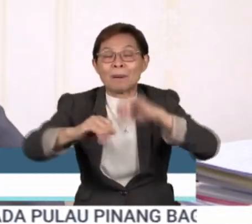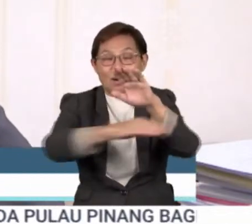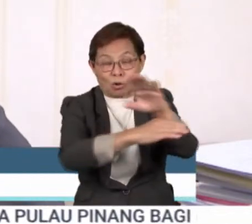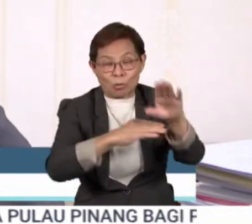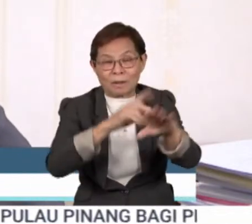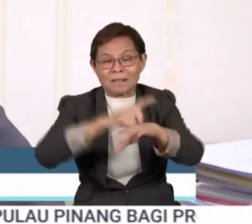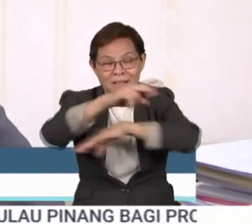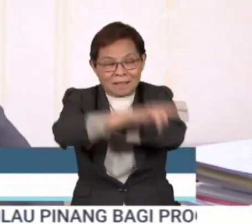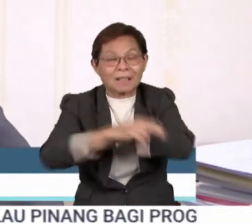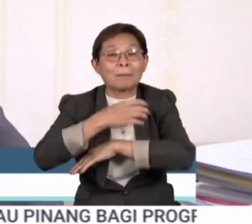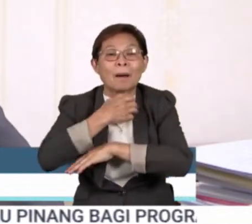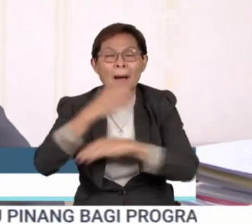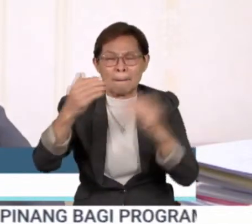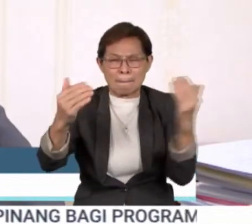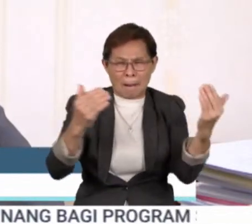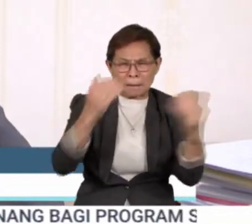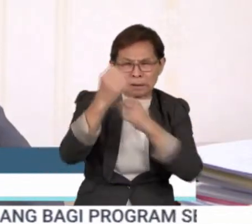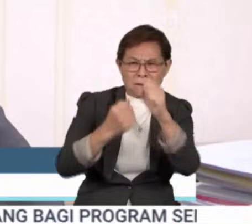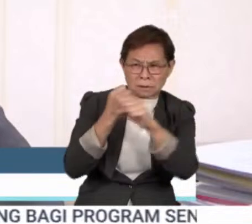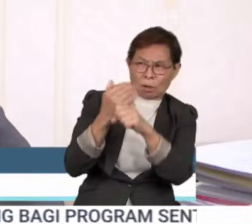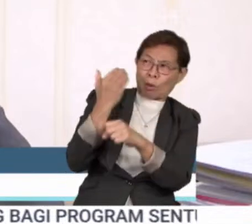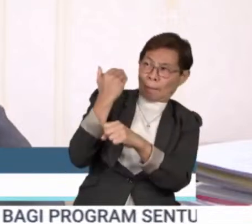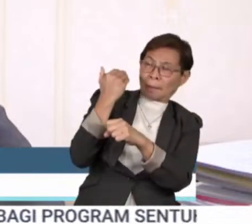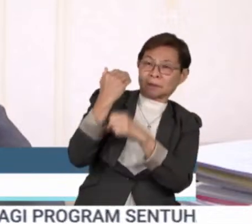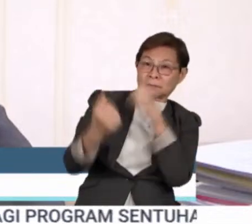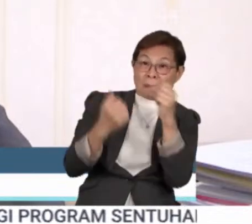Perak. Kalau berbanding pada tahun lepas,